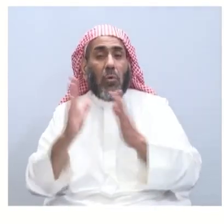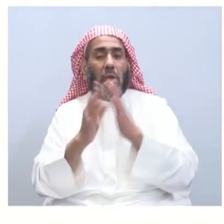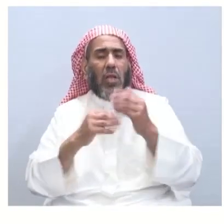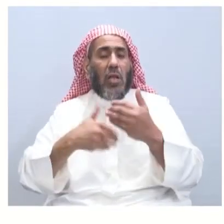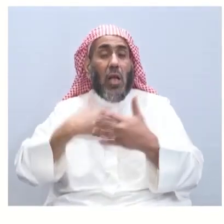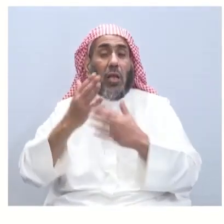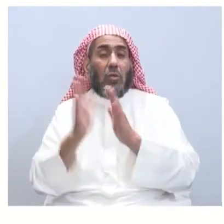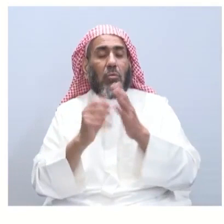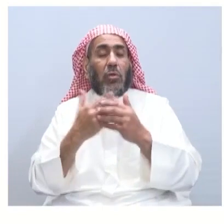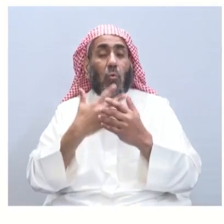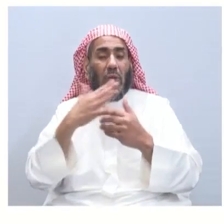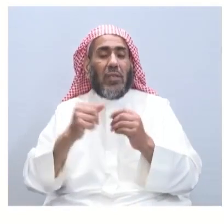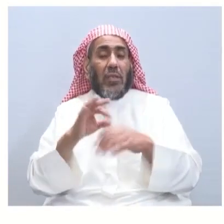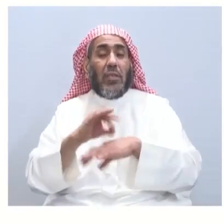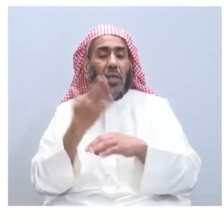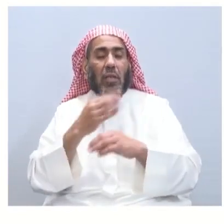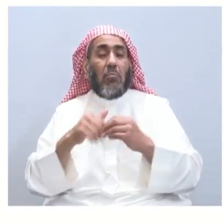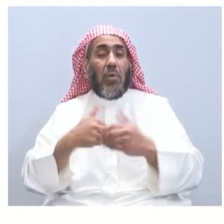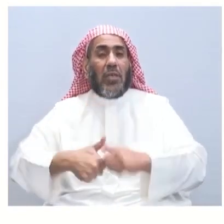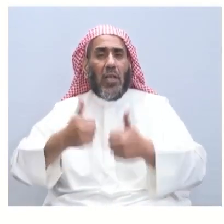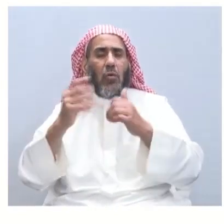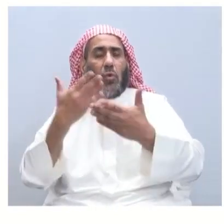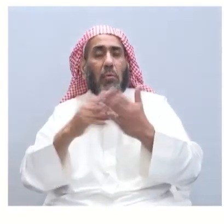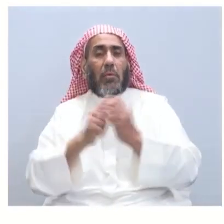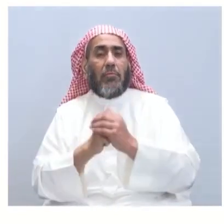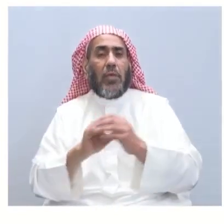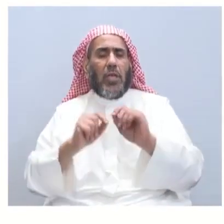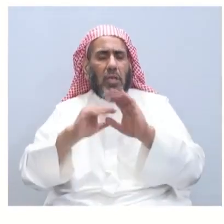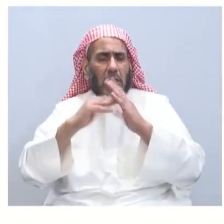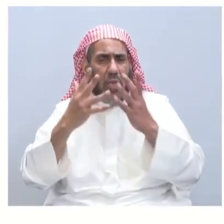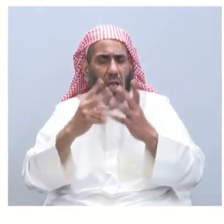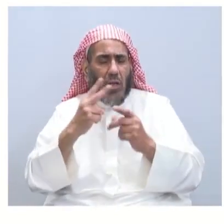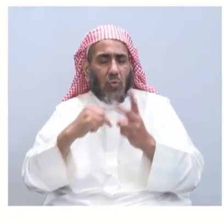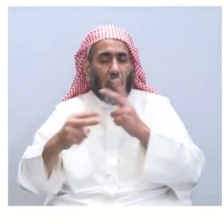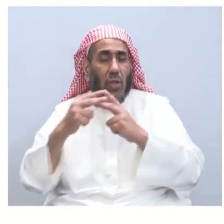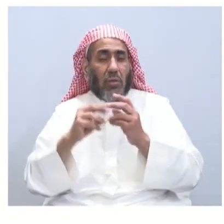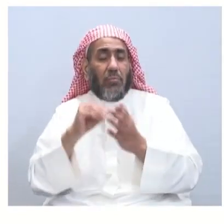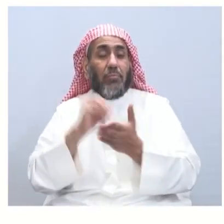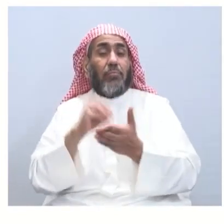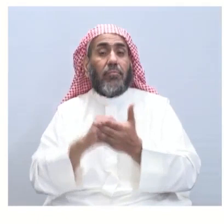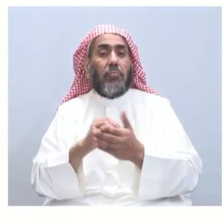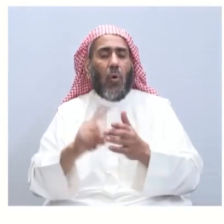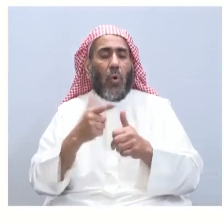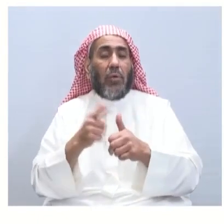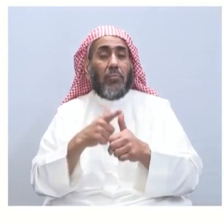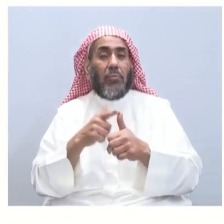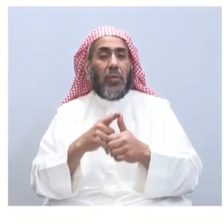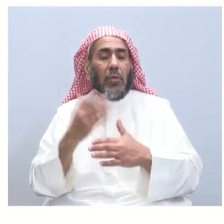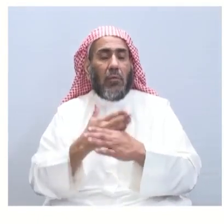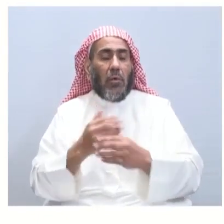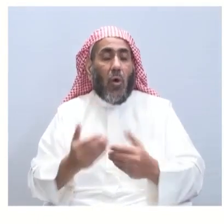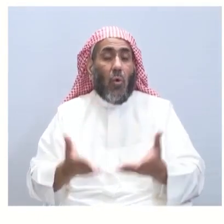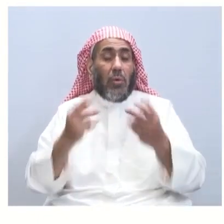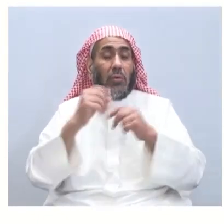احيت كتب التراث ويسرت على الناس قراءتها مما تاح لادباء المملكه الاطلاع على التراث الادبي اذا اول سبب من عوامل